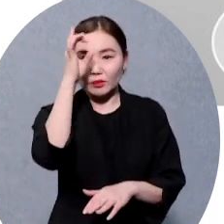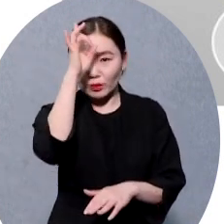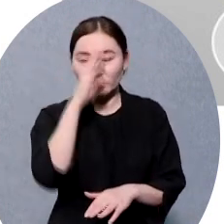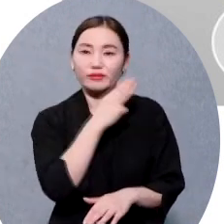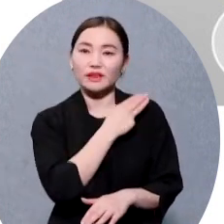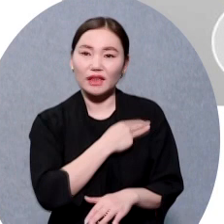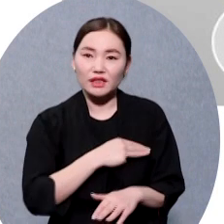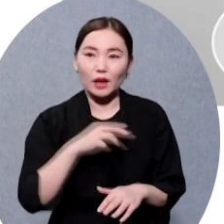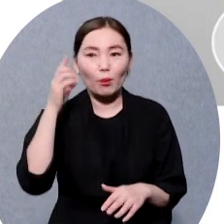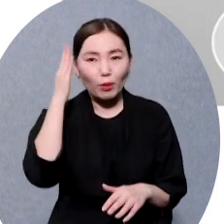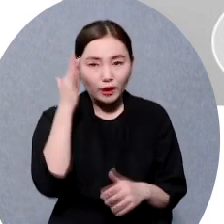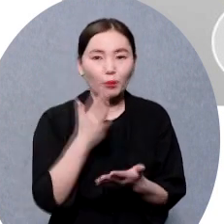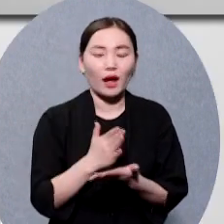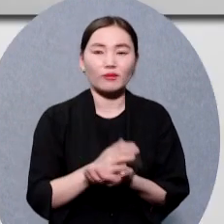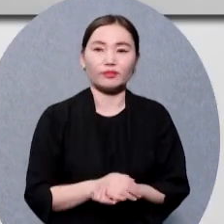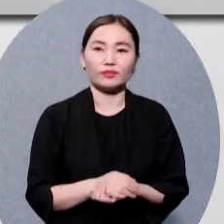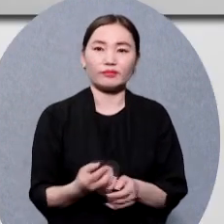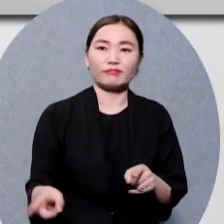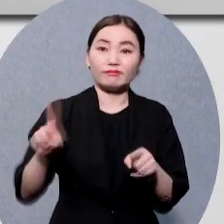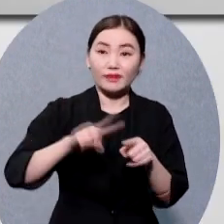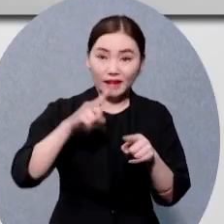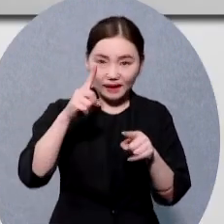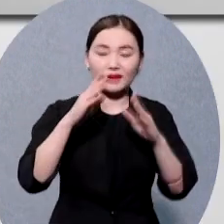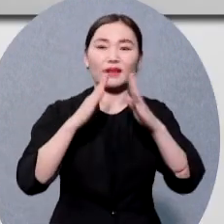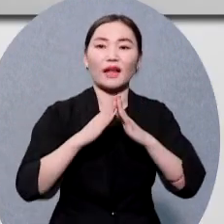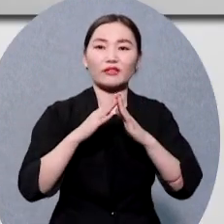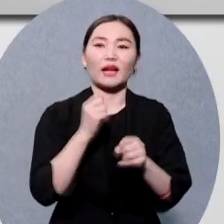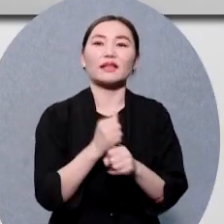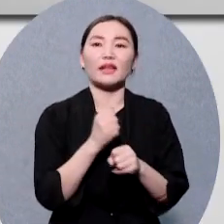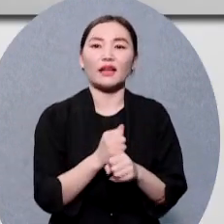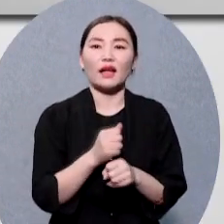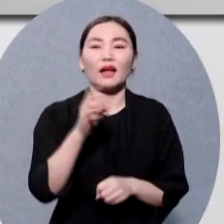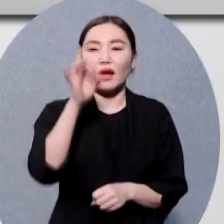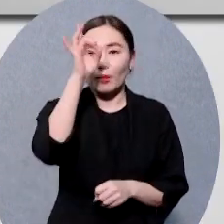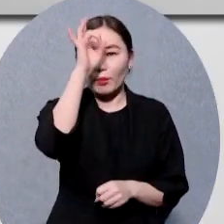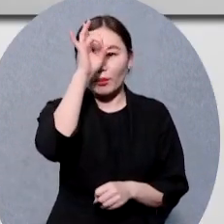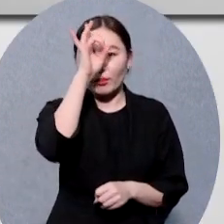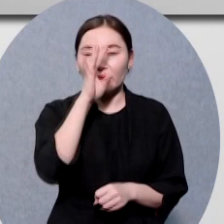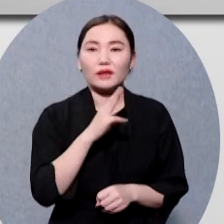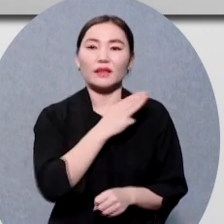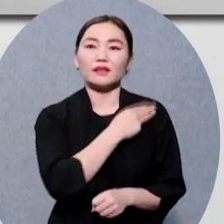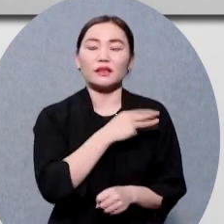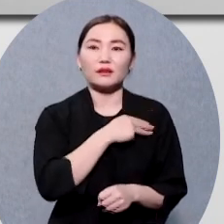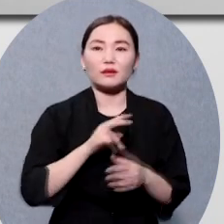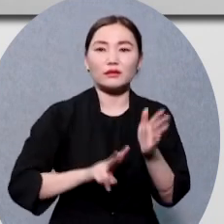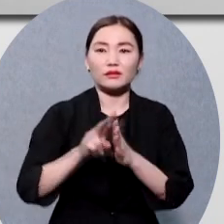нэндээс харагдчихэ. Дахин нэг дасгал даалгавар ажиллая. Монгол Бурхны шашин дэлгэрүүлэхийн тулд төгөл ямар үйл ажиллагааг